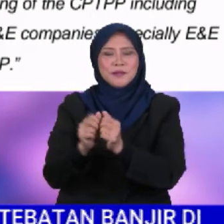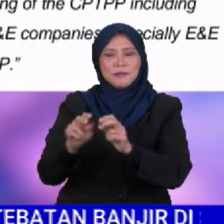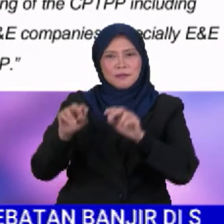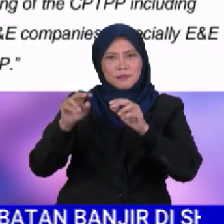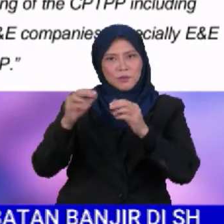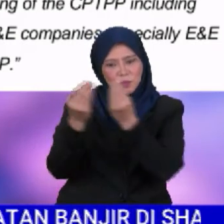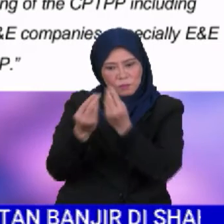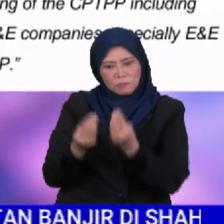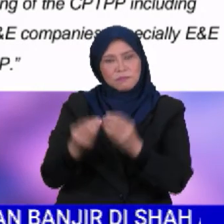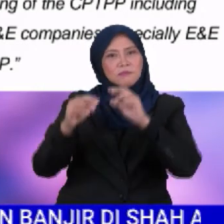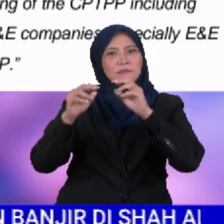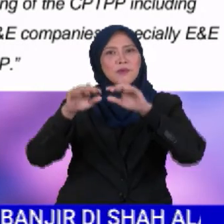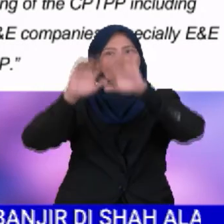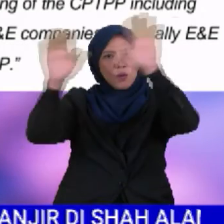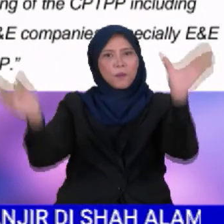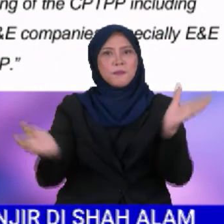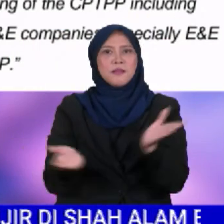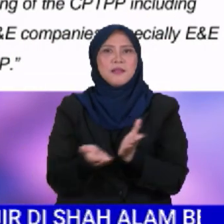global